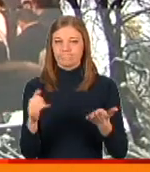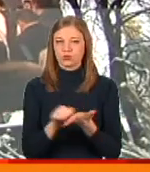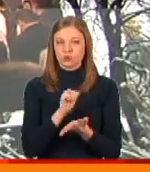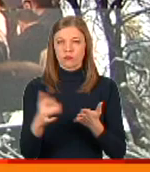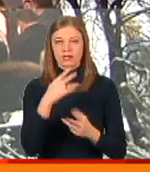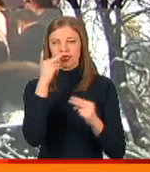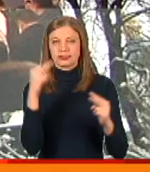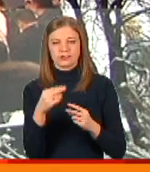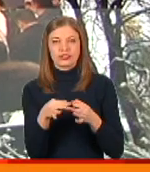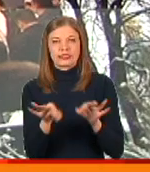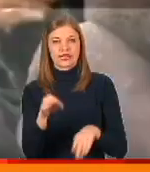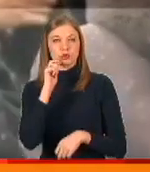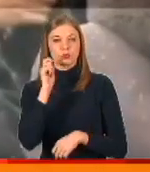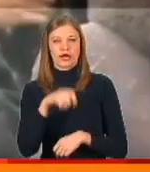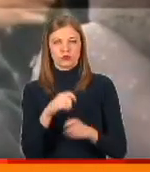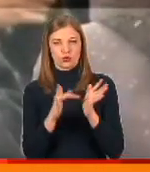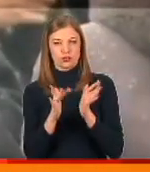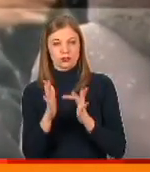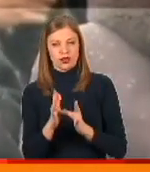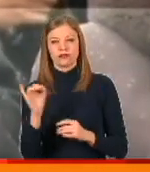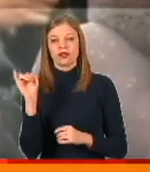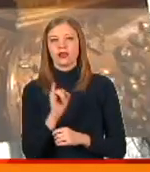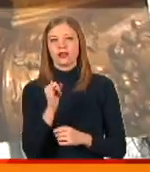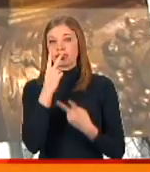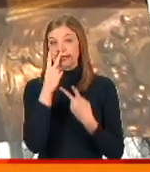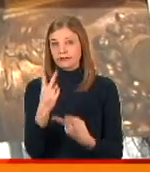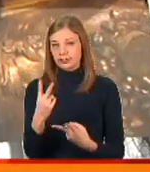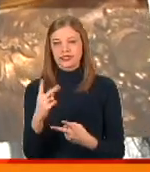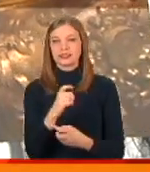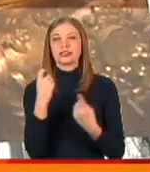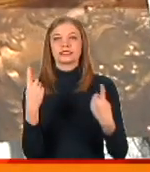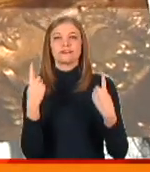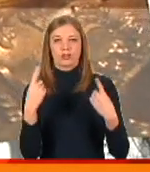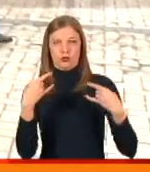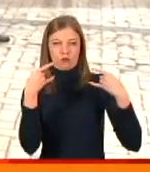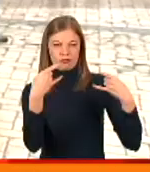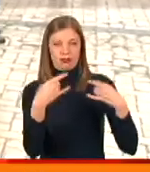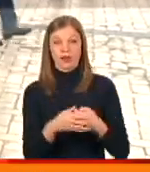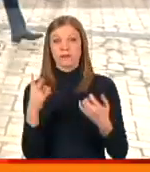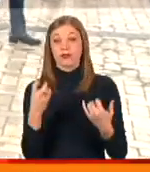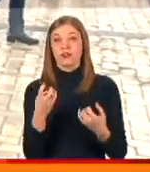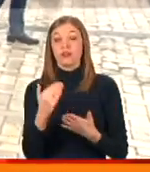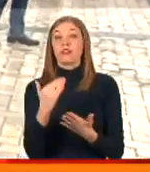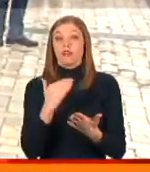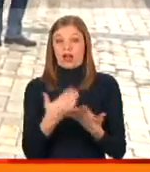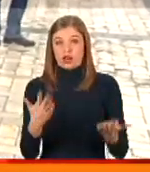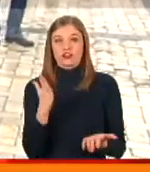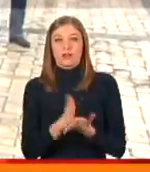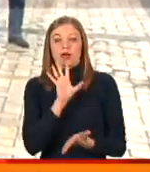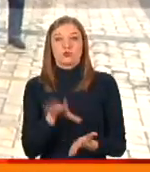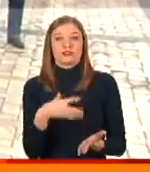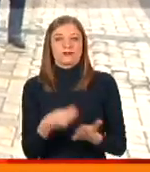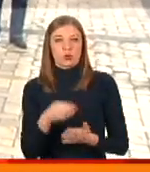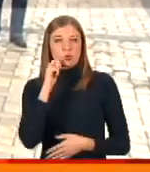який засвідчує незалежність Української православної церкви, дивилися з великого екрана. Нарешті ми маємо свою